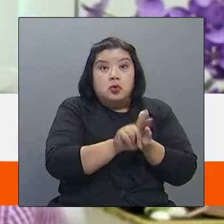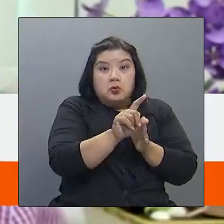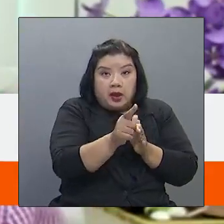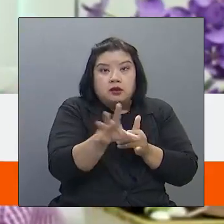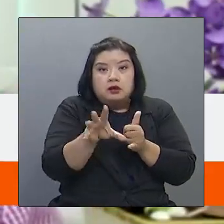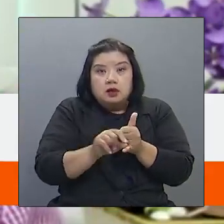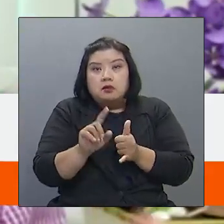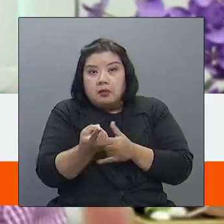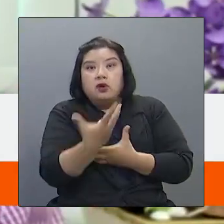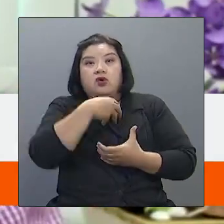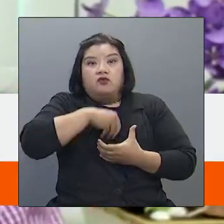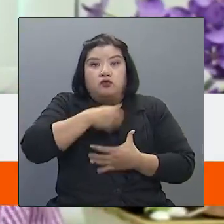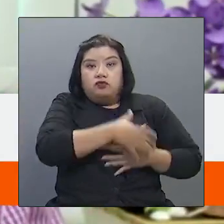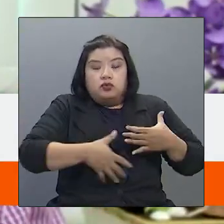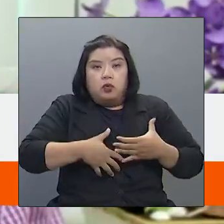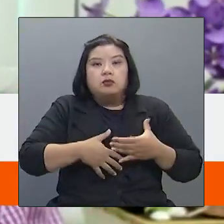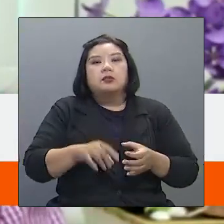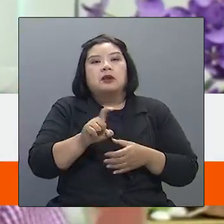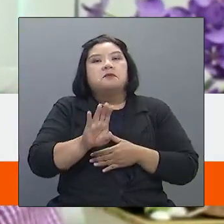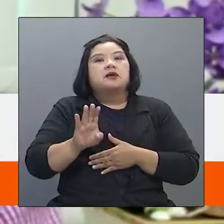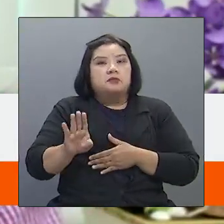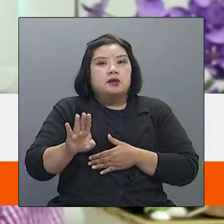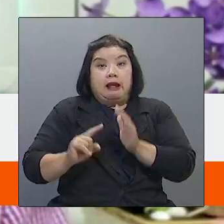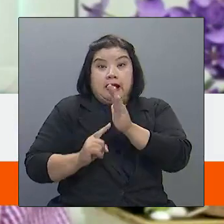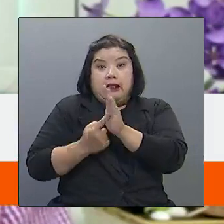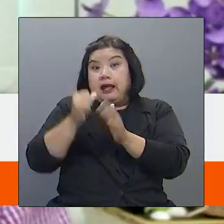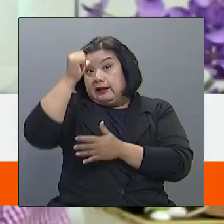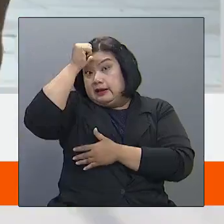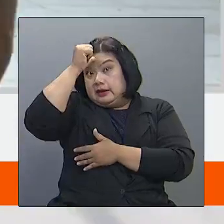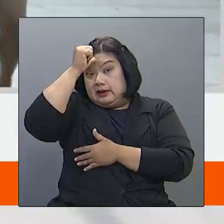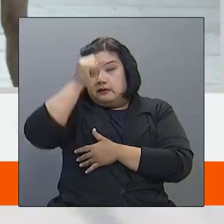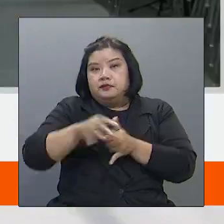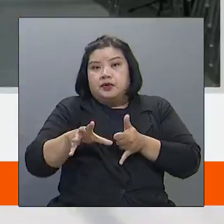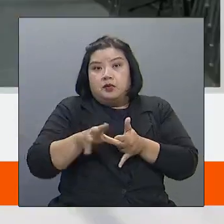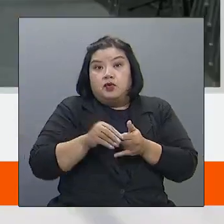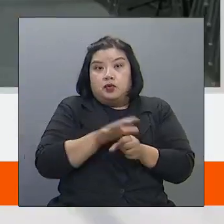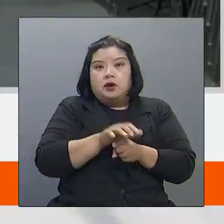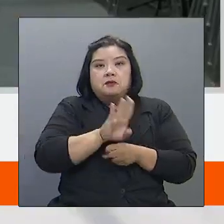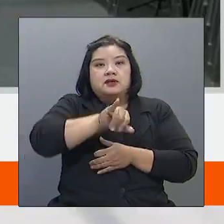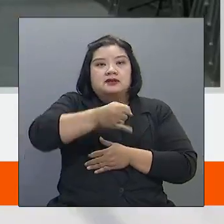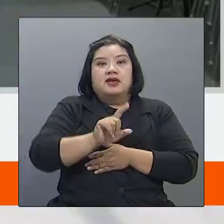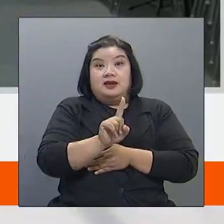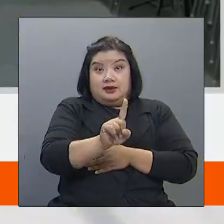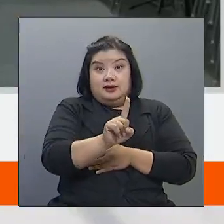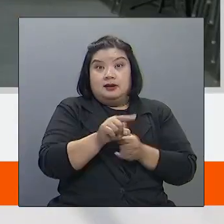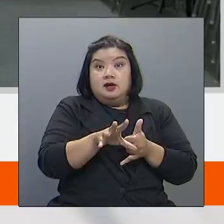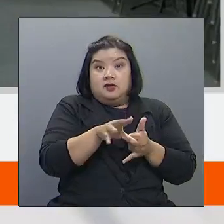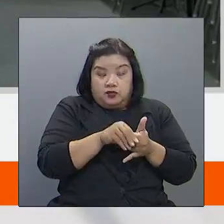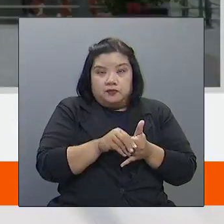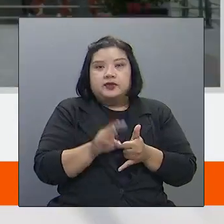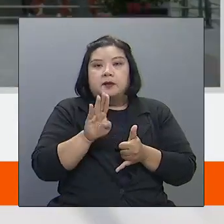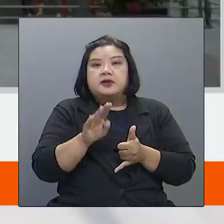การเกิดเนี่ยเกิดจากการที่ผู้ป่วยในอินเดียนะครับรับไวรัสตัวสายพันธุ์ที่ชื่อว่า BJ1 กับสายพันธุ์ BM1.1